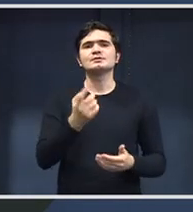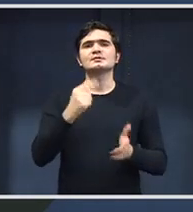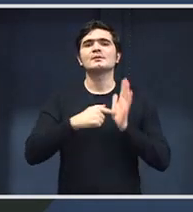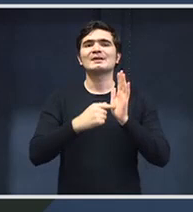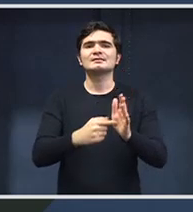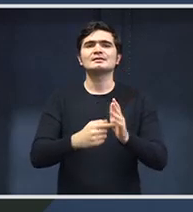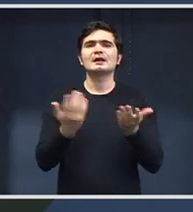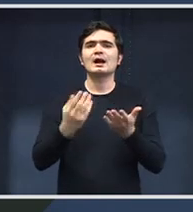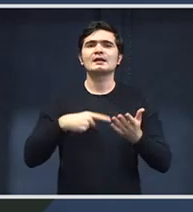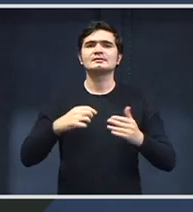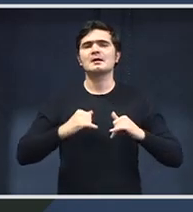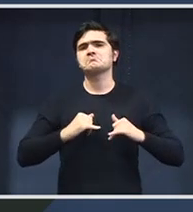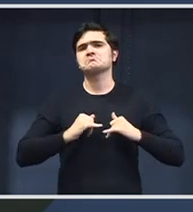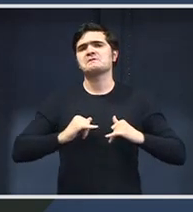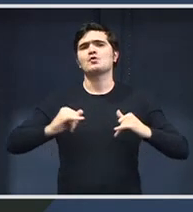evoluția